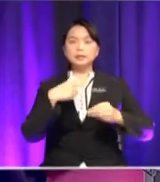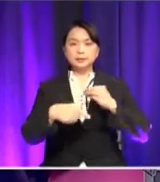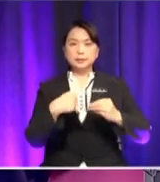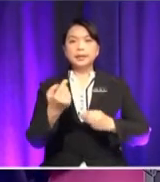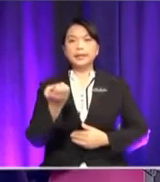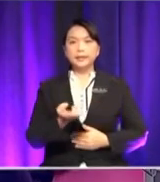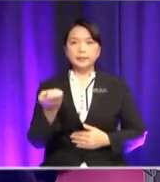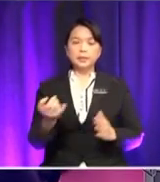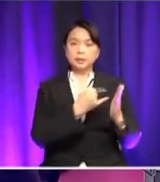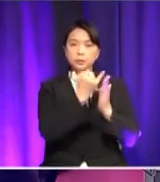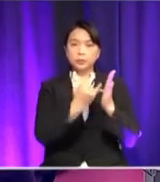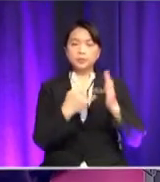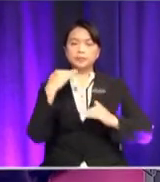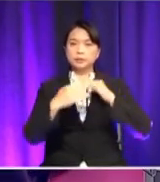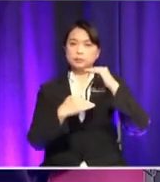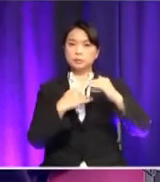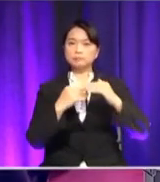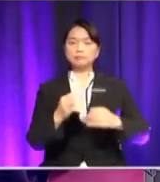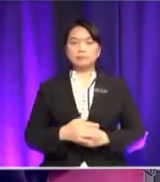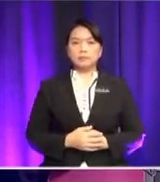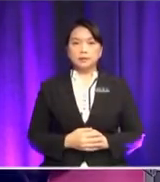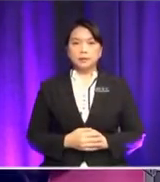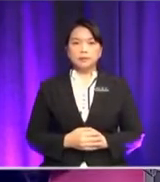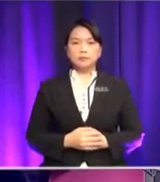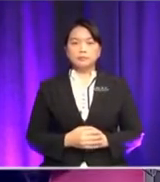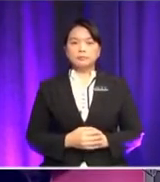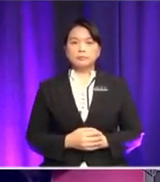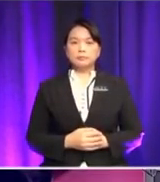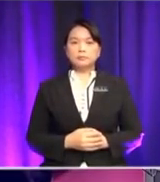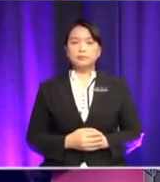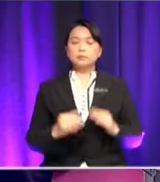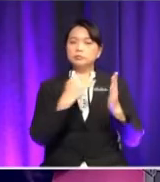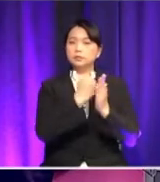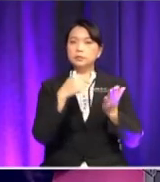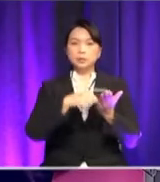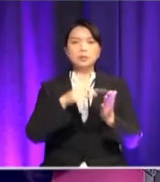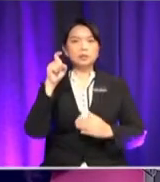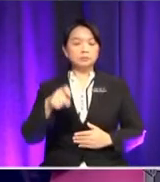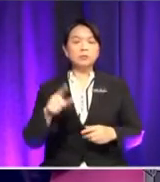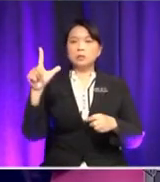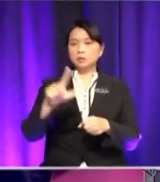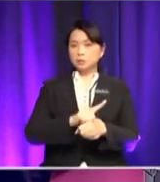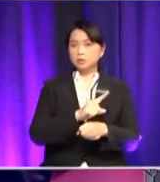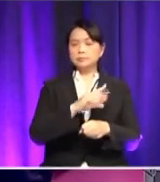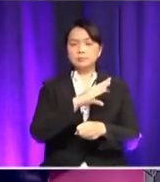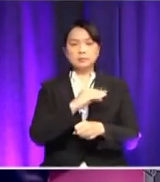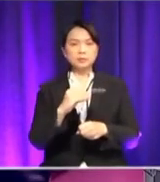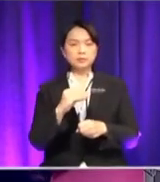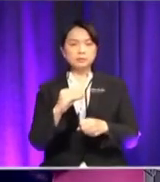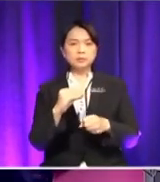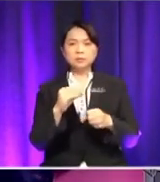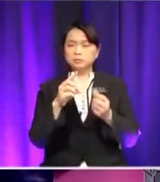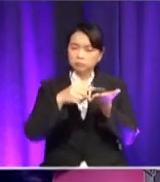elemen lukisan bangunin Oke lukisan bangunan yg perlu lengkap dan terperinci Jadi mari kita lihat